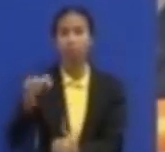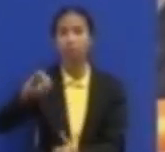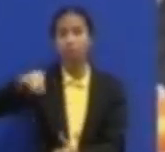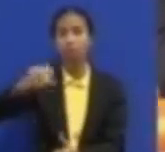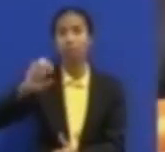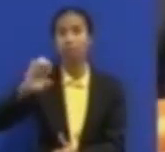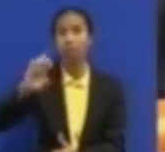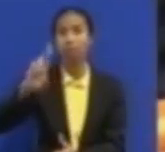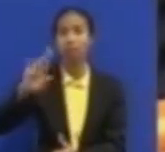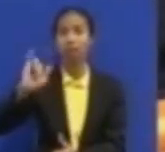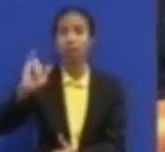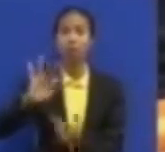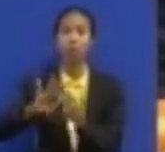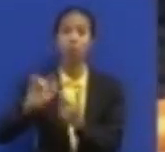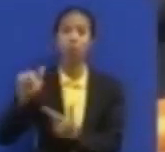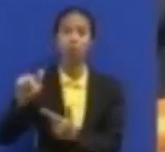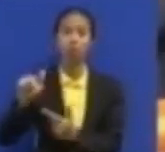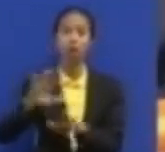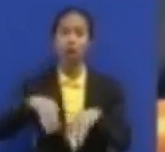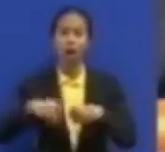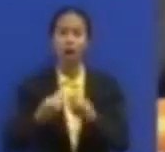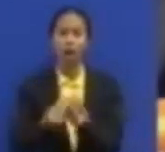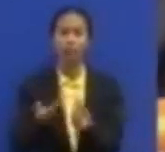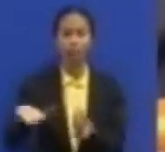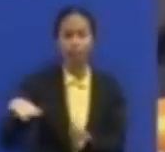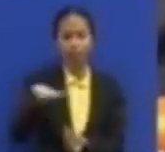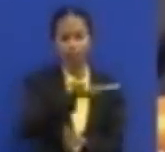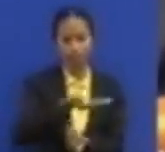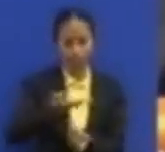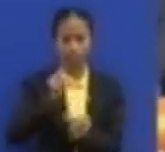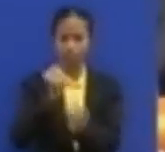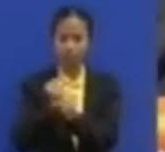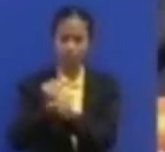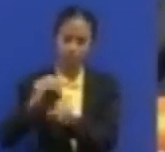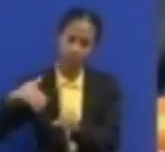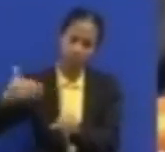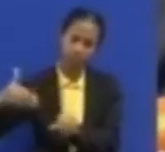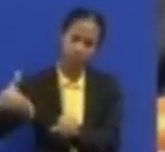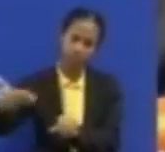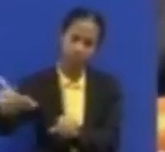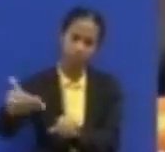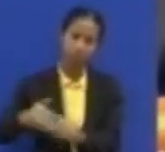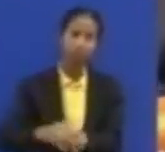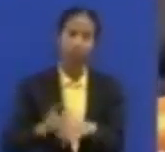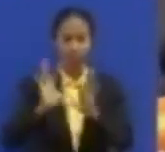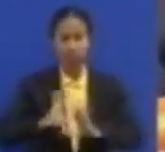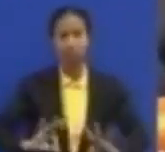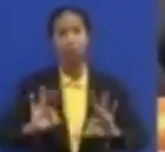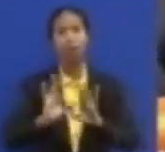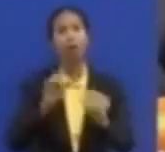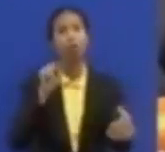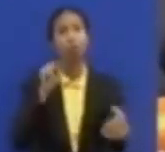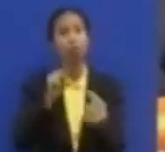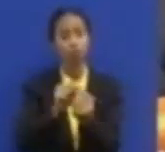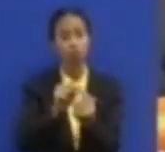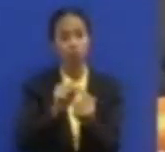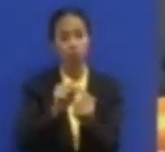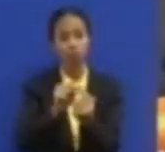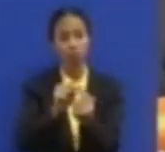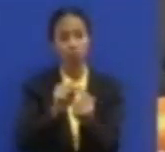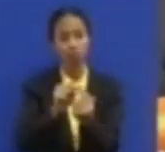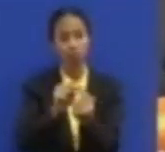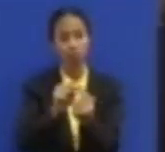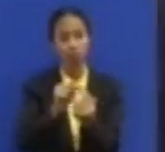พื่อที่จะได้ให้สภาแห่งนี้ได้เดินหน้าไปได้โดยเฉพาะประเด็นเรื่องของการให้มีการเลือก